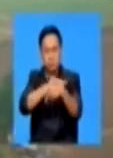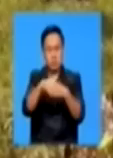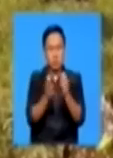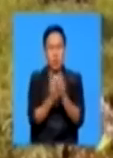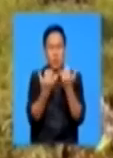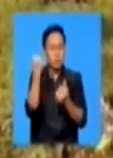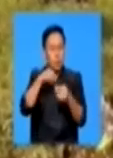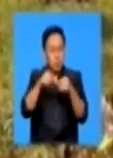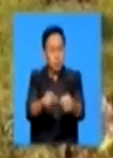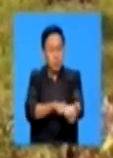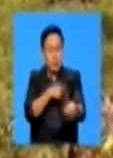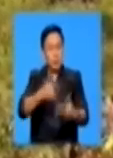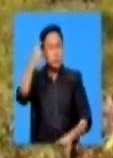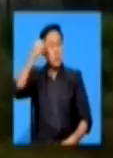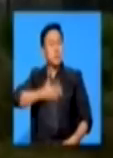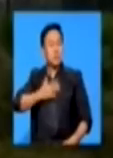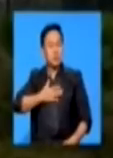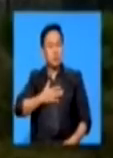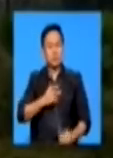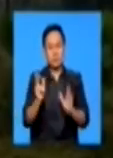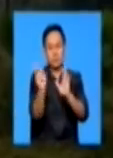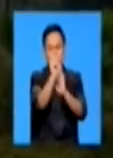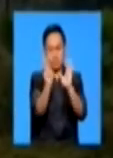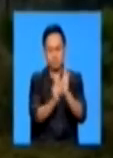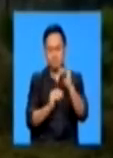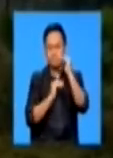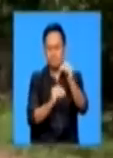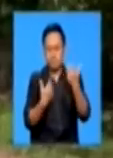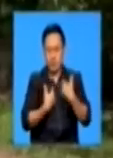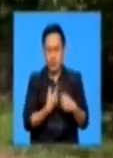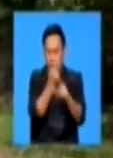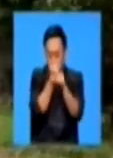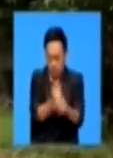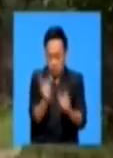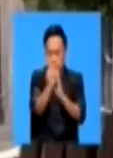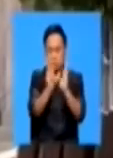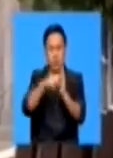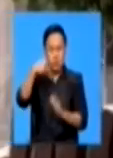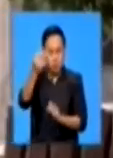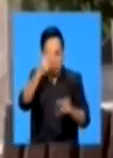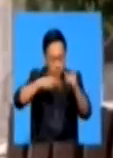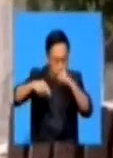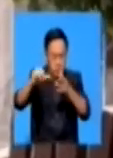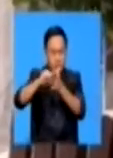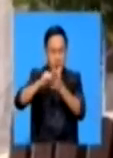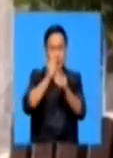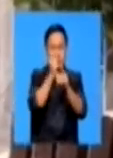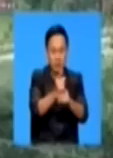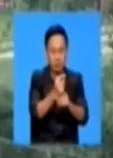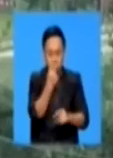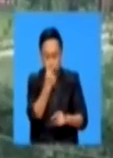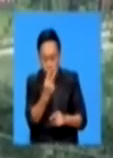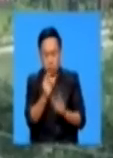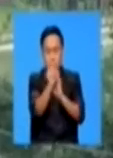คนเคยชินไปแล้วนะจนไม่รู้ว่ากฎหมายมันอยู่ตรงไหนนะวันนี้เอากฎหมายมาว่างก่อนนะเราจะดูแลนะครับให้ตามสมควร